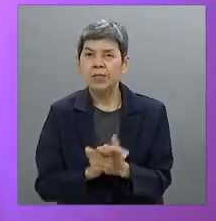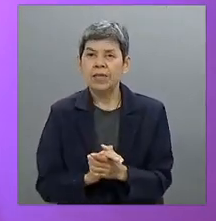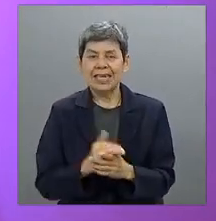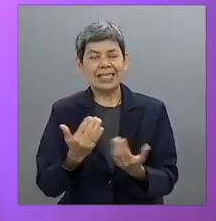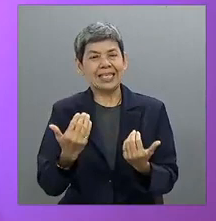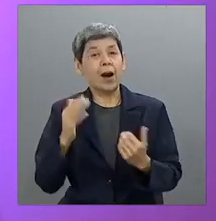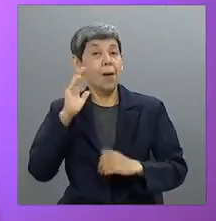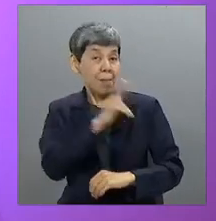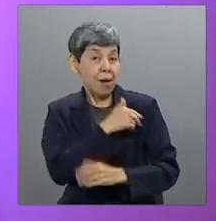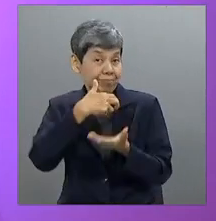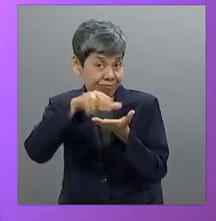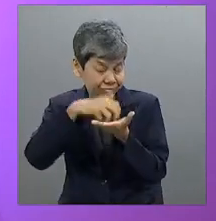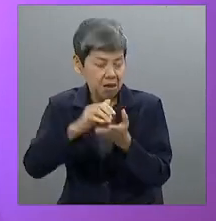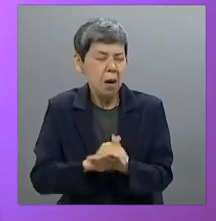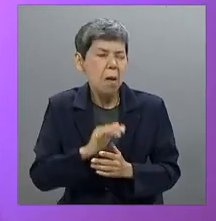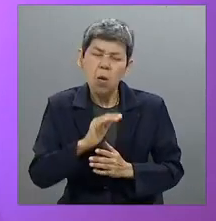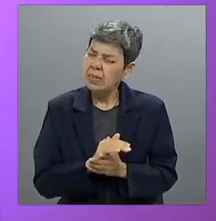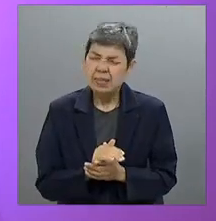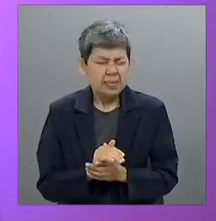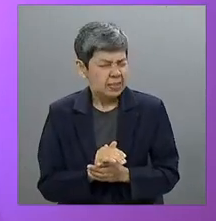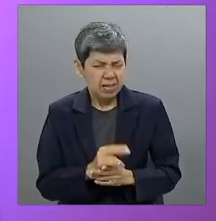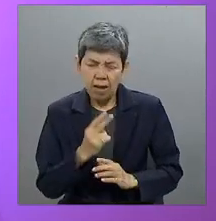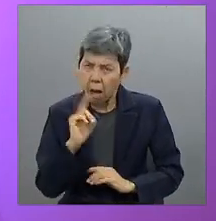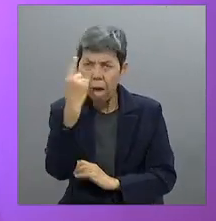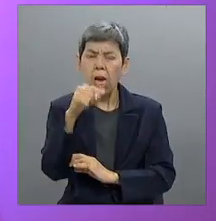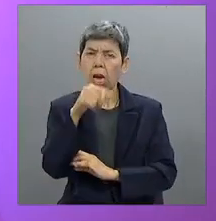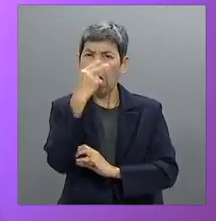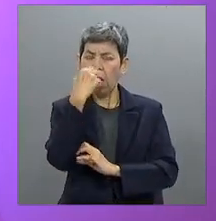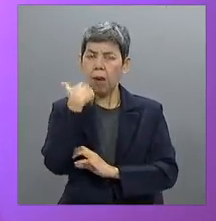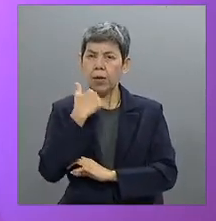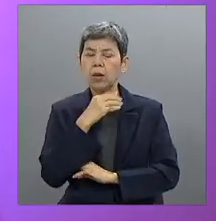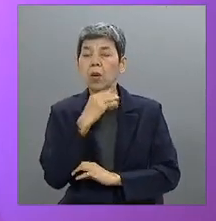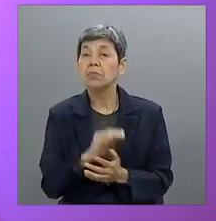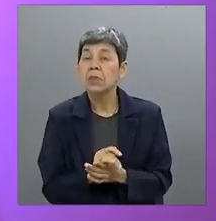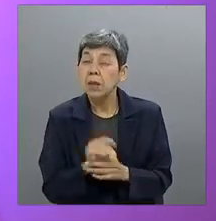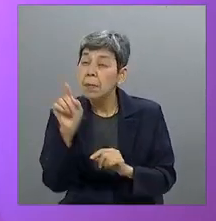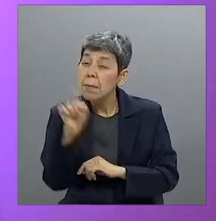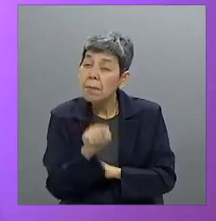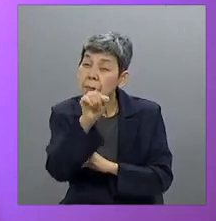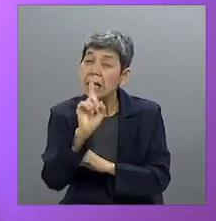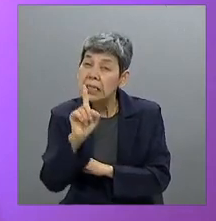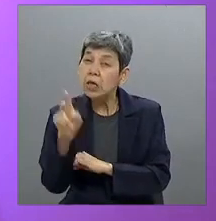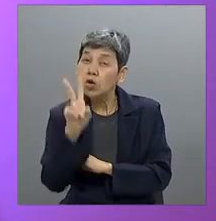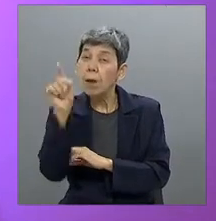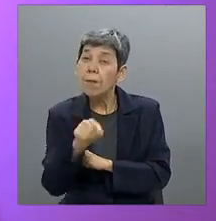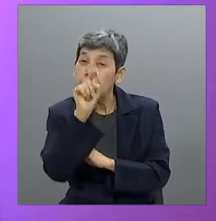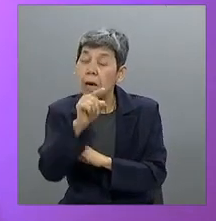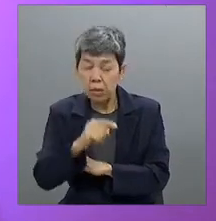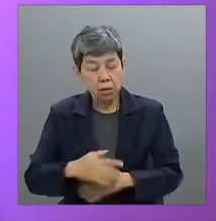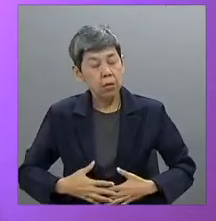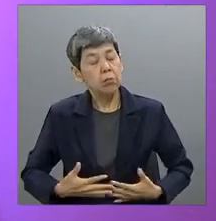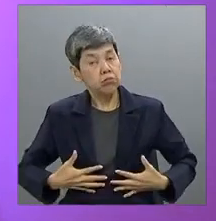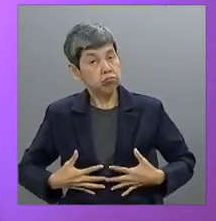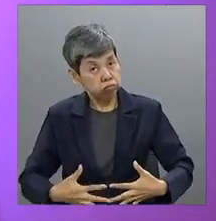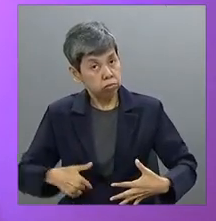าอาจจะเกิดขึ้นได้ยากมากๆเลยนะครับทีนี้ถ้ากลับมาที่ 1-2% ก็คือการภาวะการตั้งครรภ์แบบผิดปกติที่มันเกิดขึ้นเนี่ยฮ ะ จริงๆแล้ว